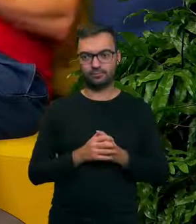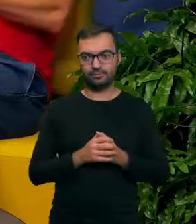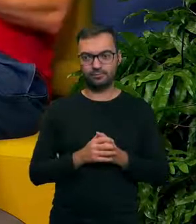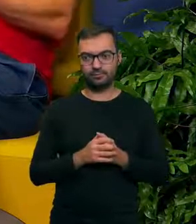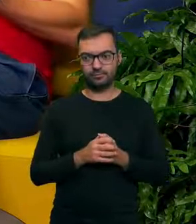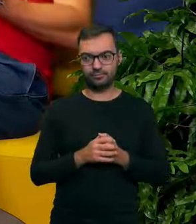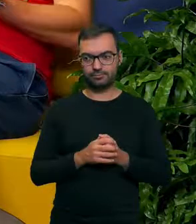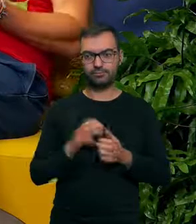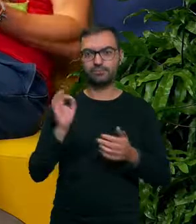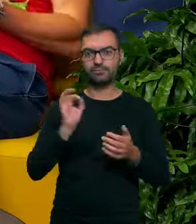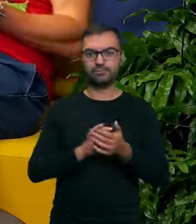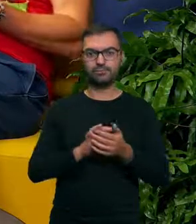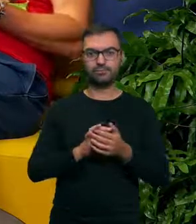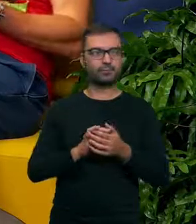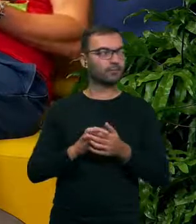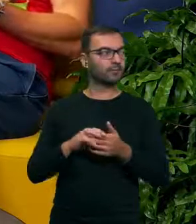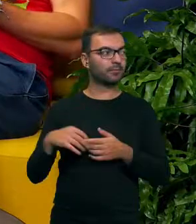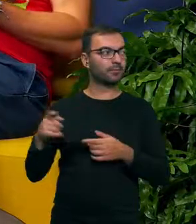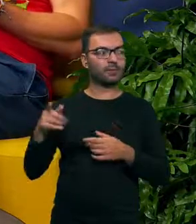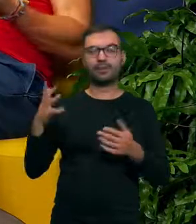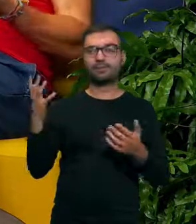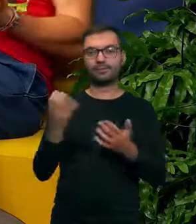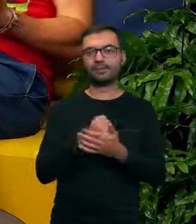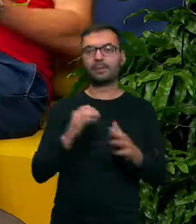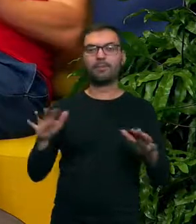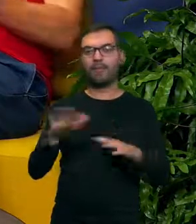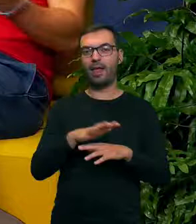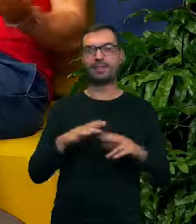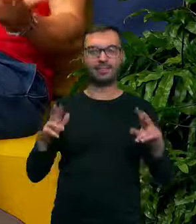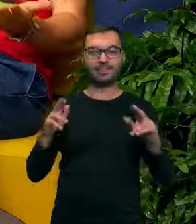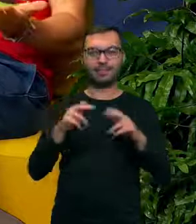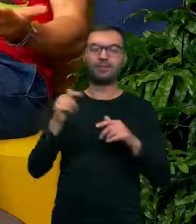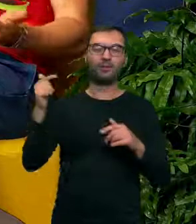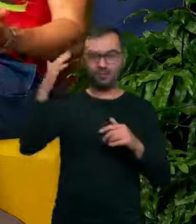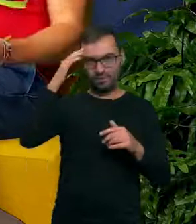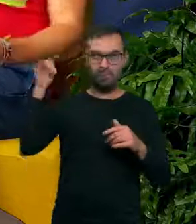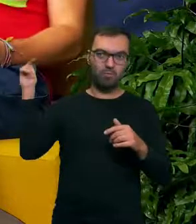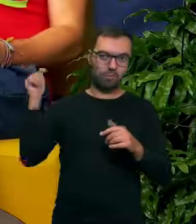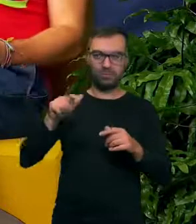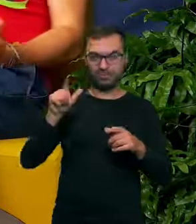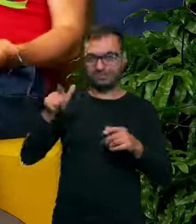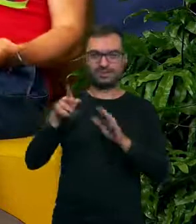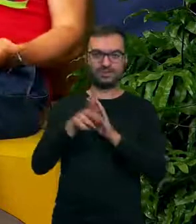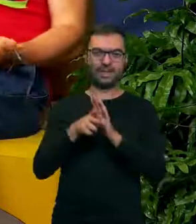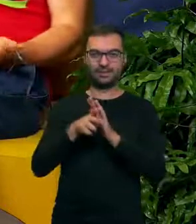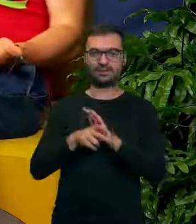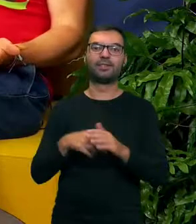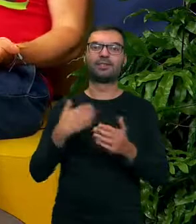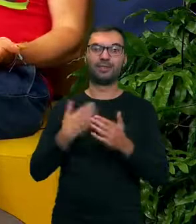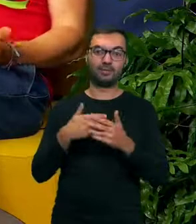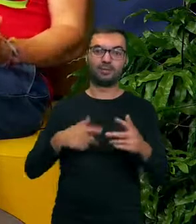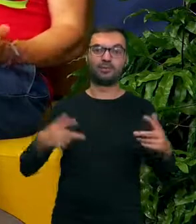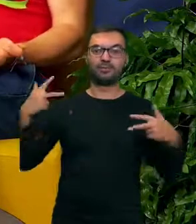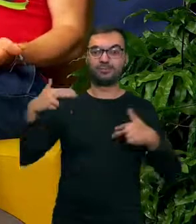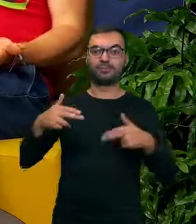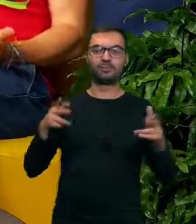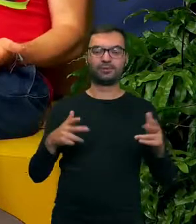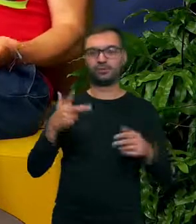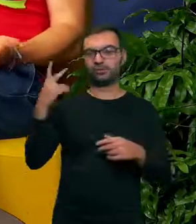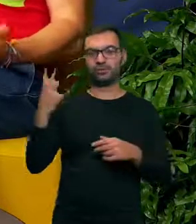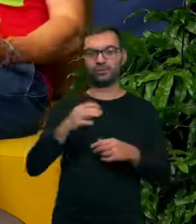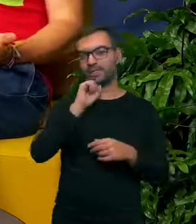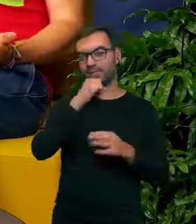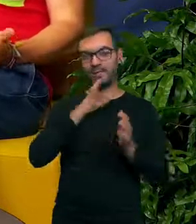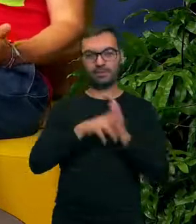że akurat ich zgadnęli na Placu Zamkowym, mm-hmm. więc było to dosyć oczywiste, że musimy to musicie tam nakręcić. Tam, w związku z tym trzeba zamknąć właściwie